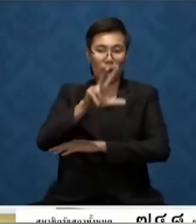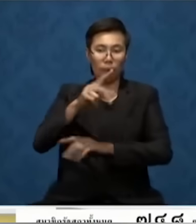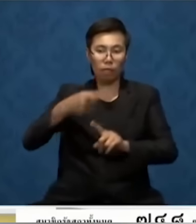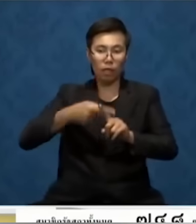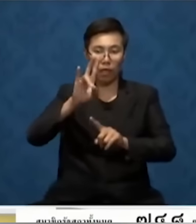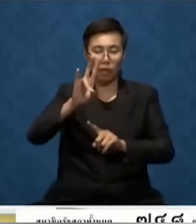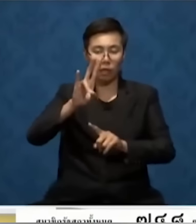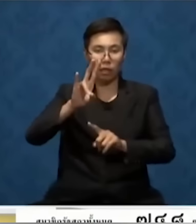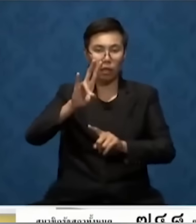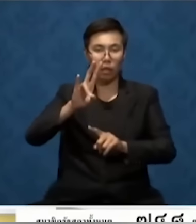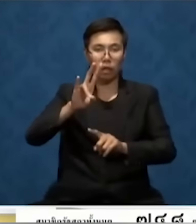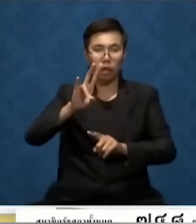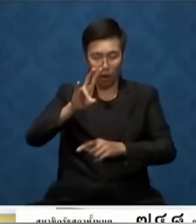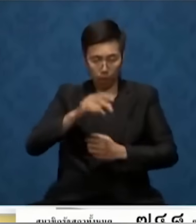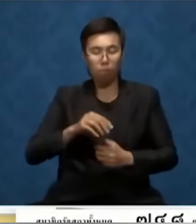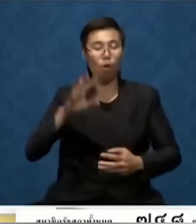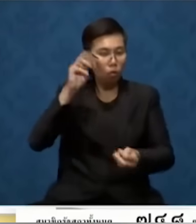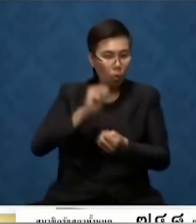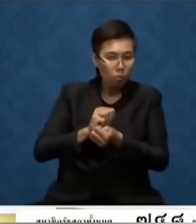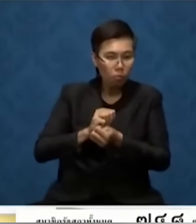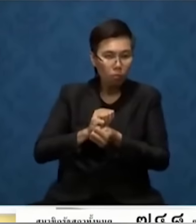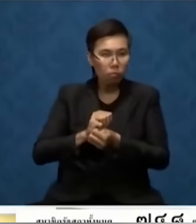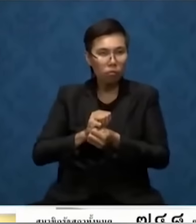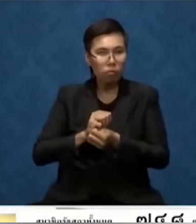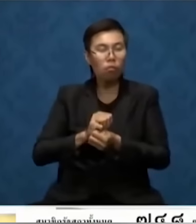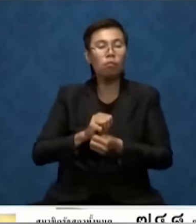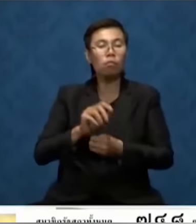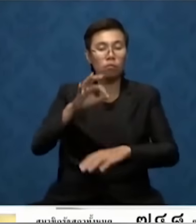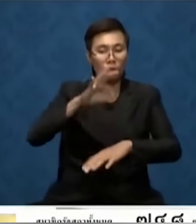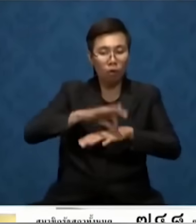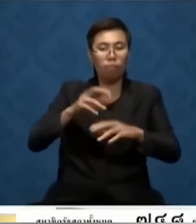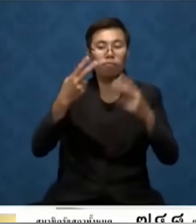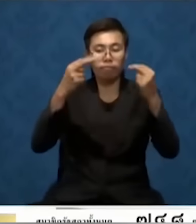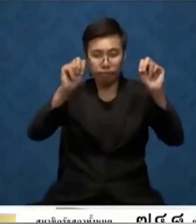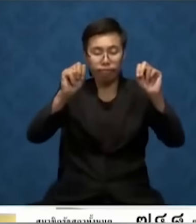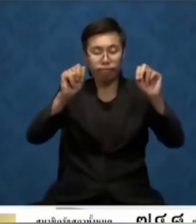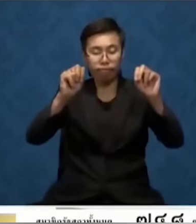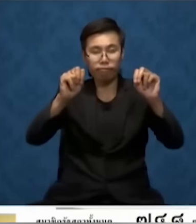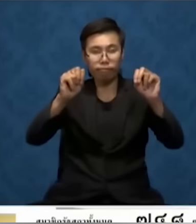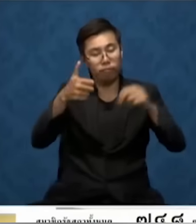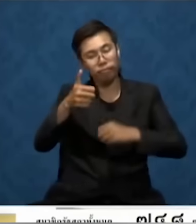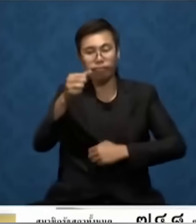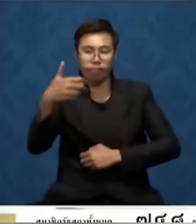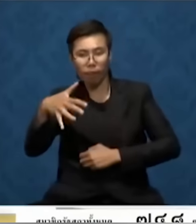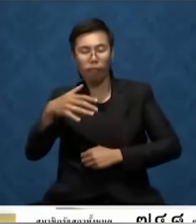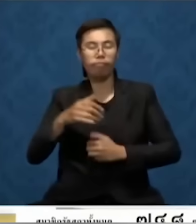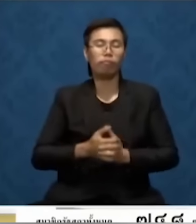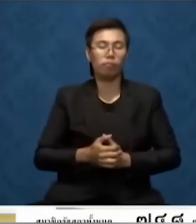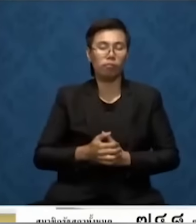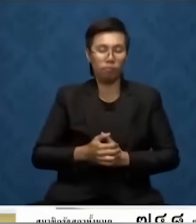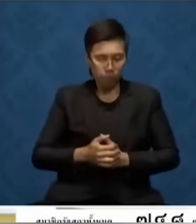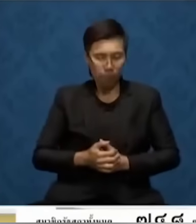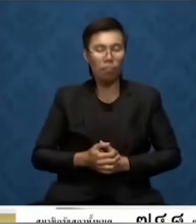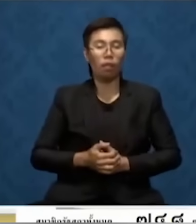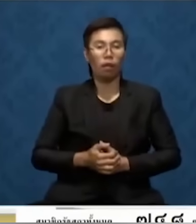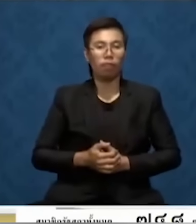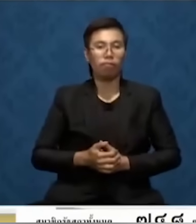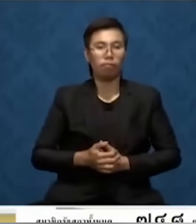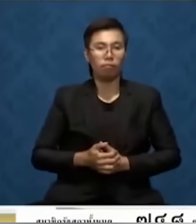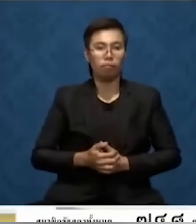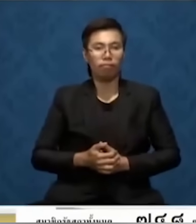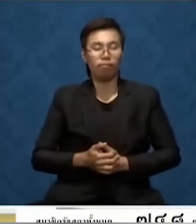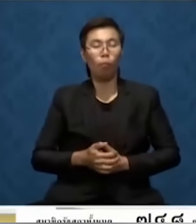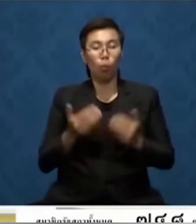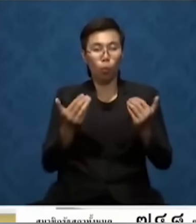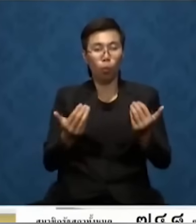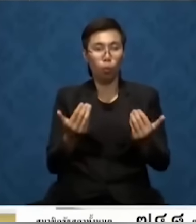ริญรัตน์สมควรที่จะนั่งในตำแหน่งนายกรัฐมนตรีหรือไม่อย่างไรวันนี้เป็นวัน